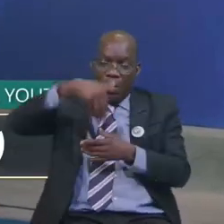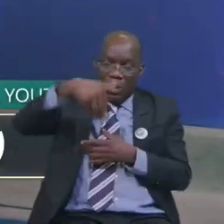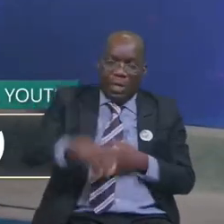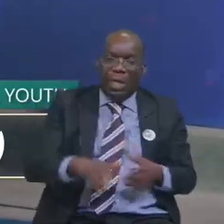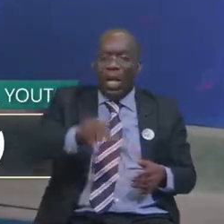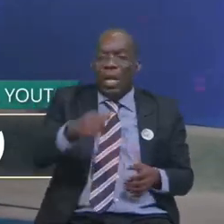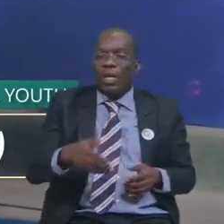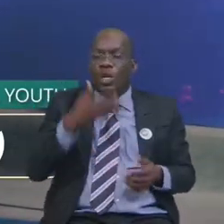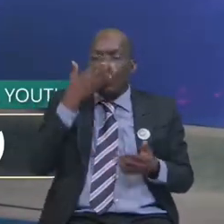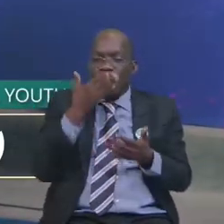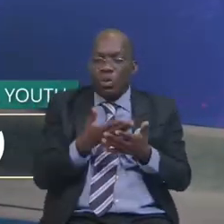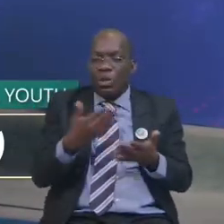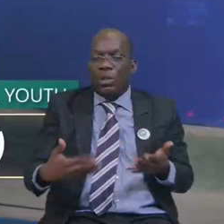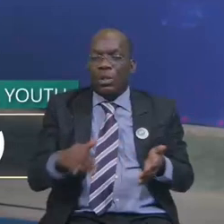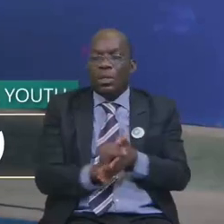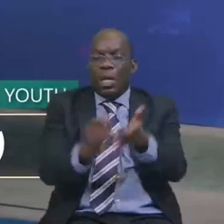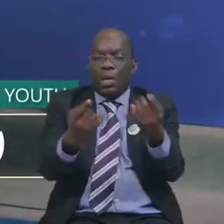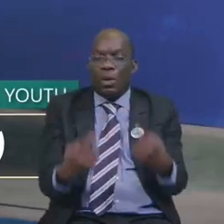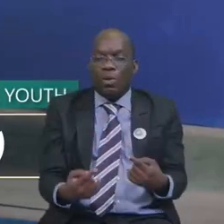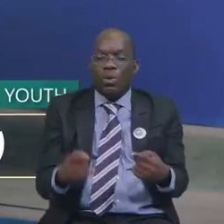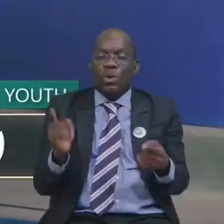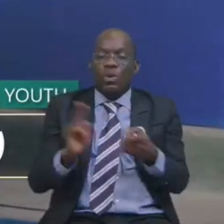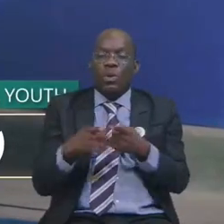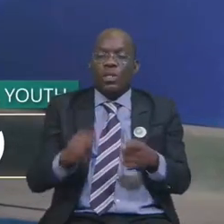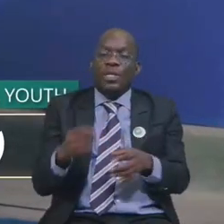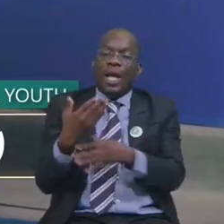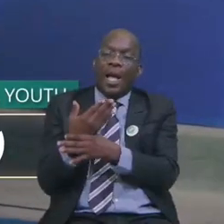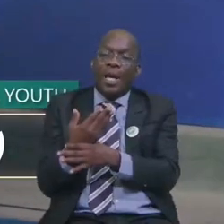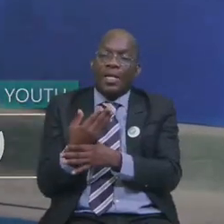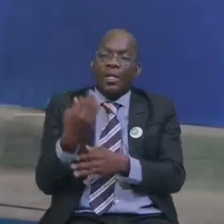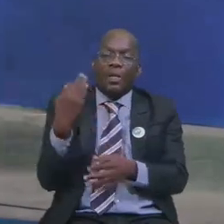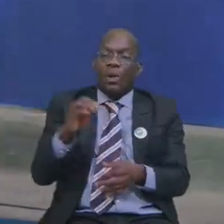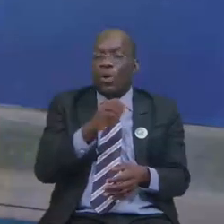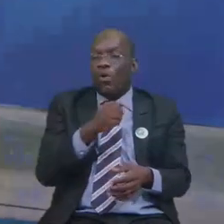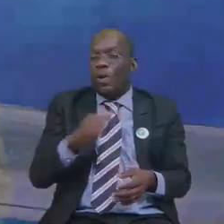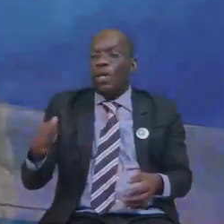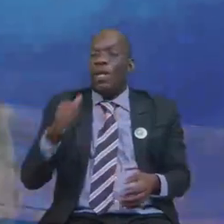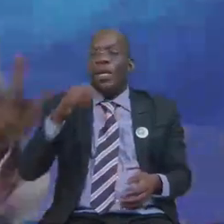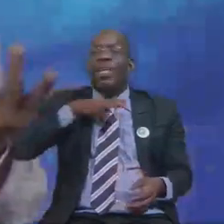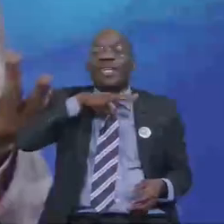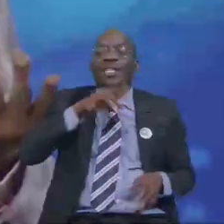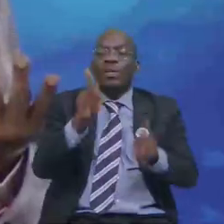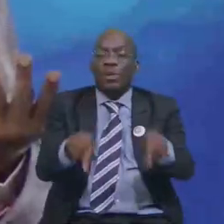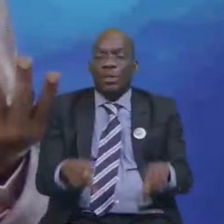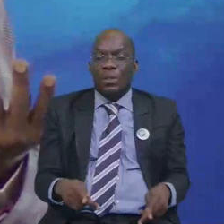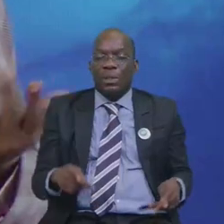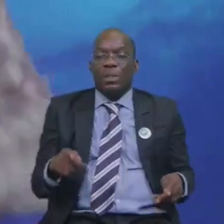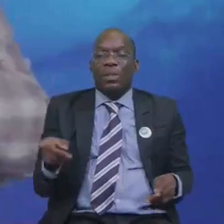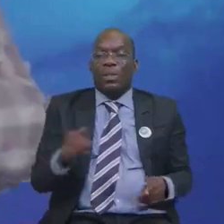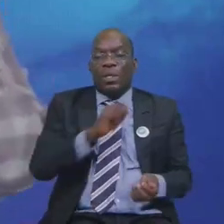qui vient dans les mains d'une personne sale il transforme la chose